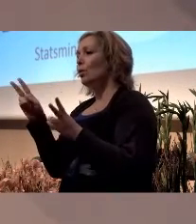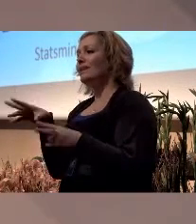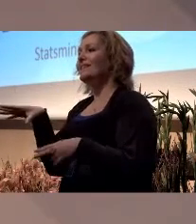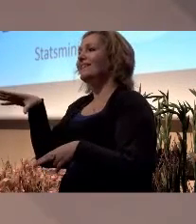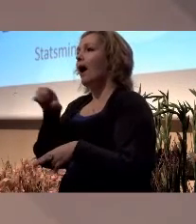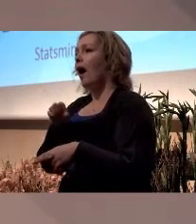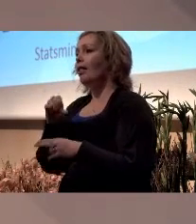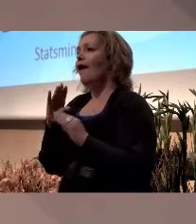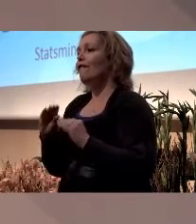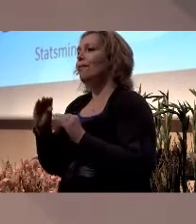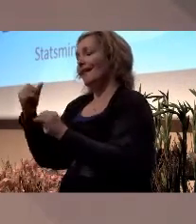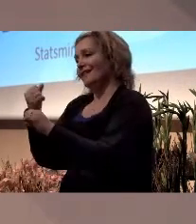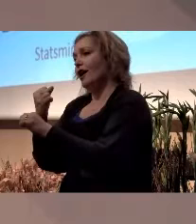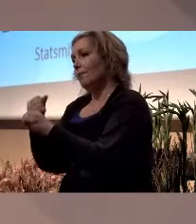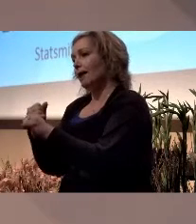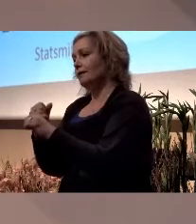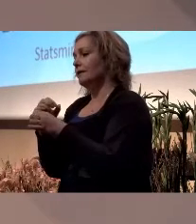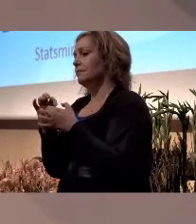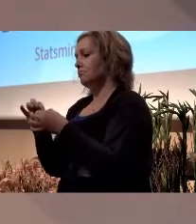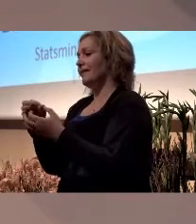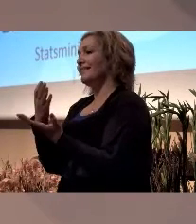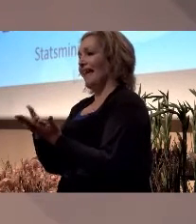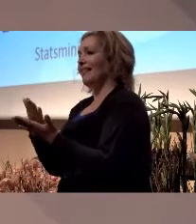alt forbedringsarbeid i tjenestene.